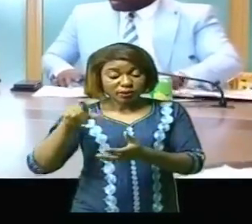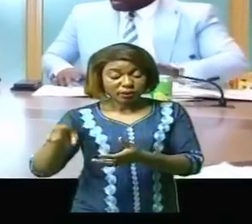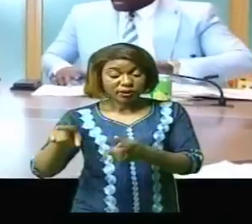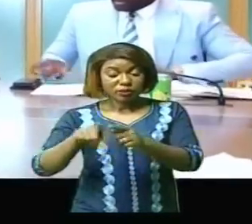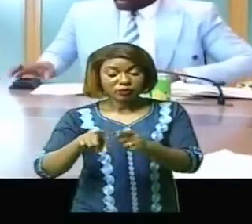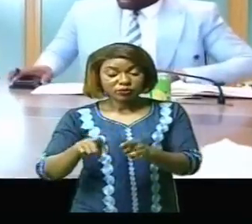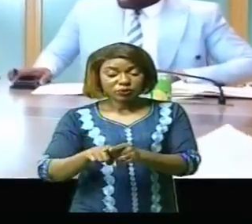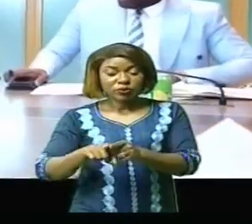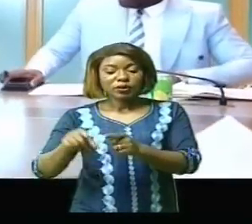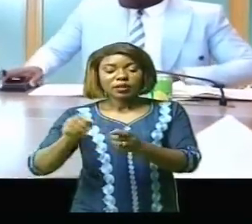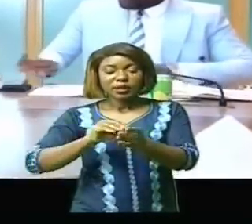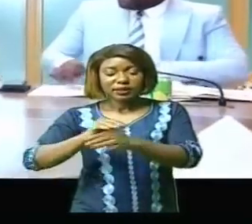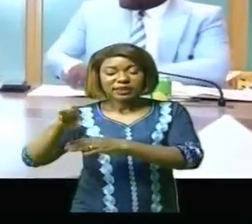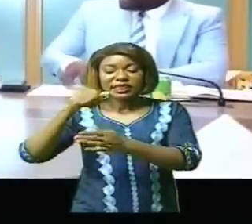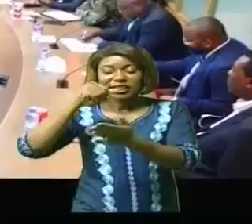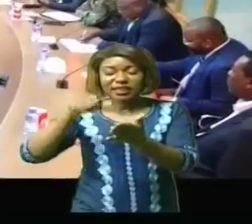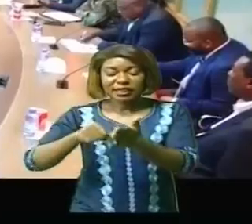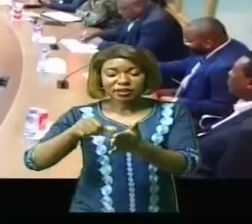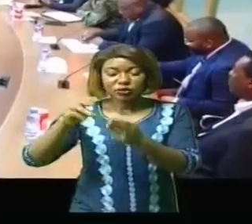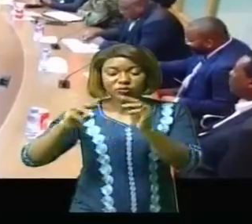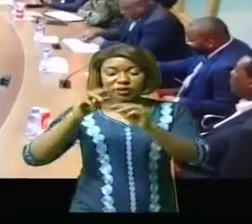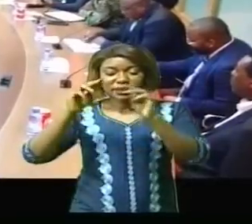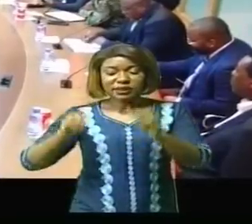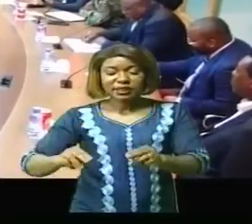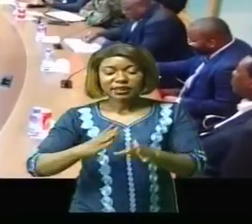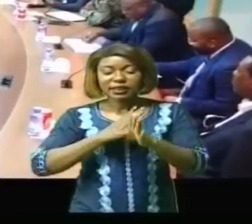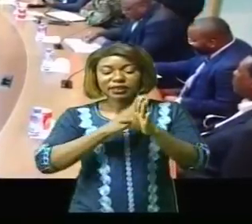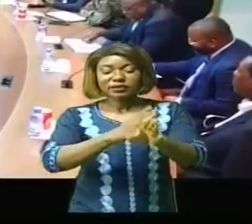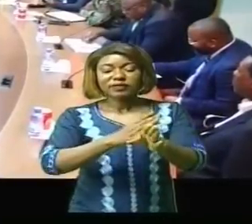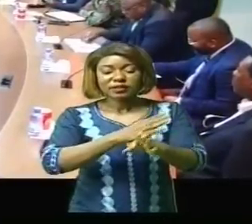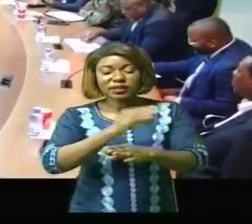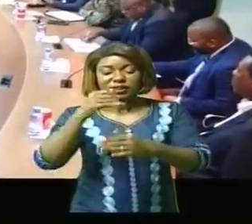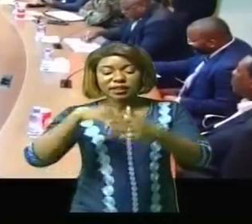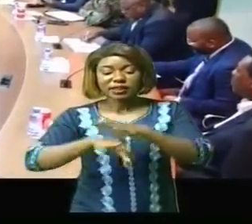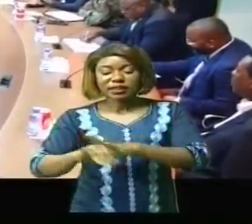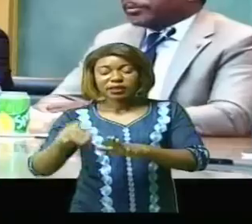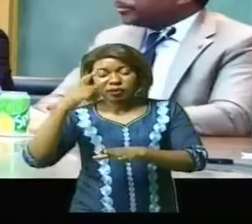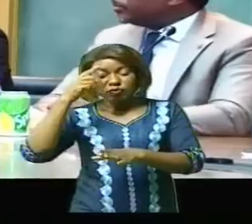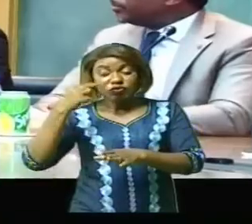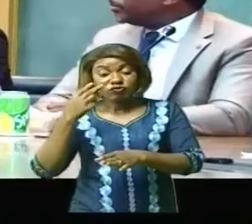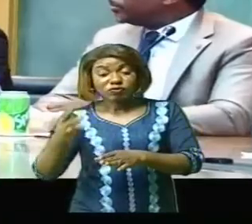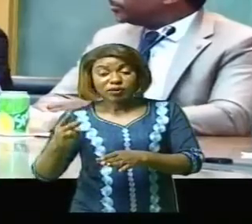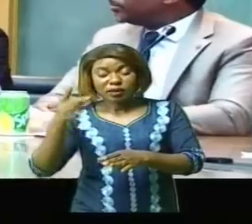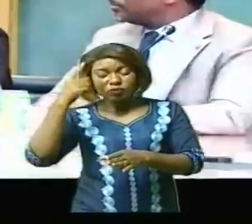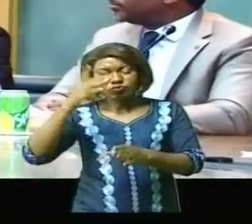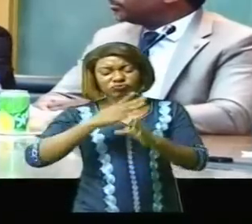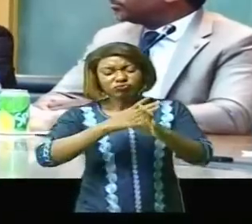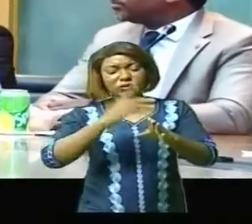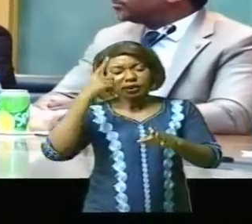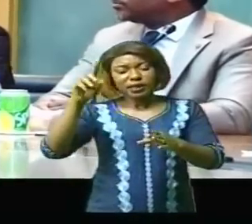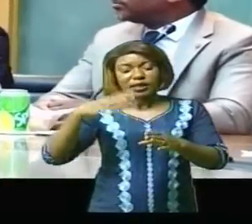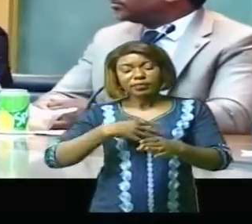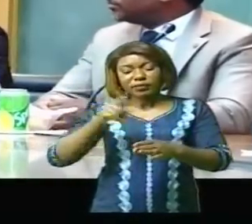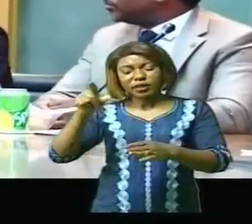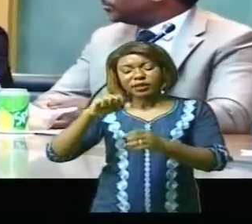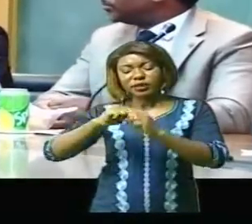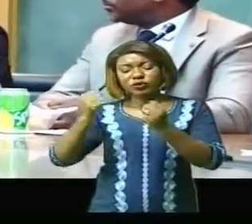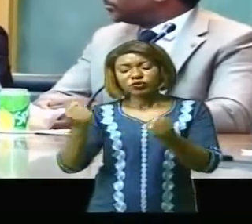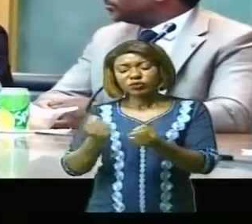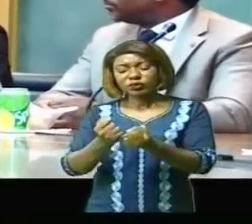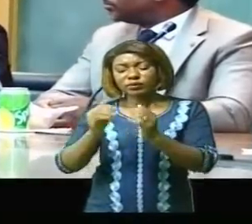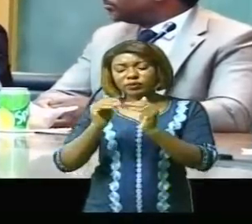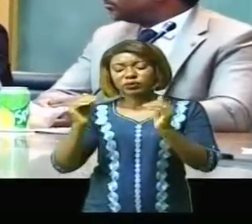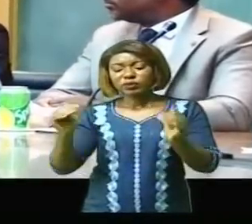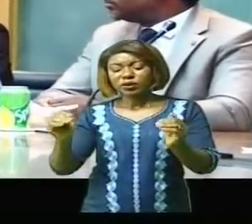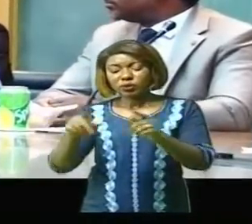une correspondance adressée au ministère de la Défense et de l'Intérieur en vue d'une intervention urgente pour la paix